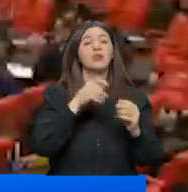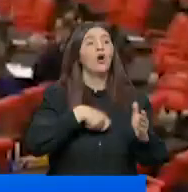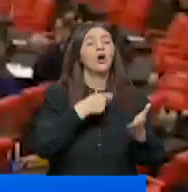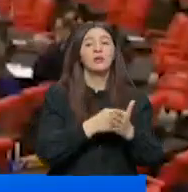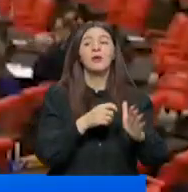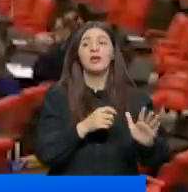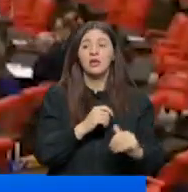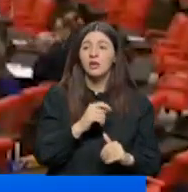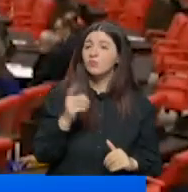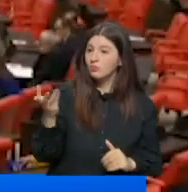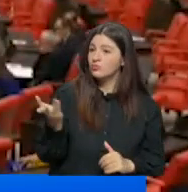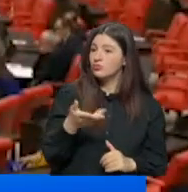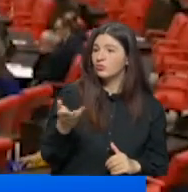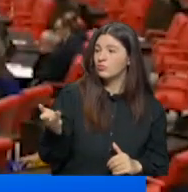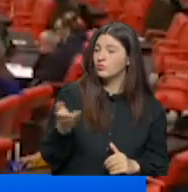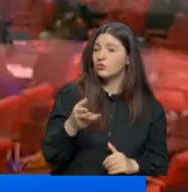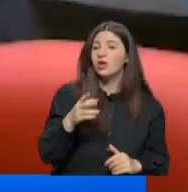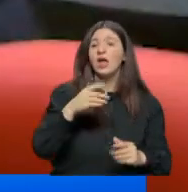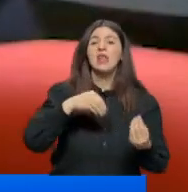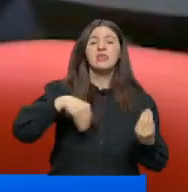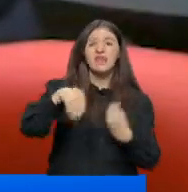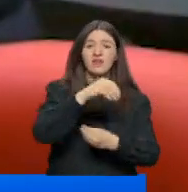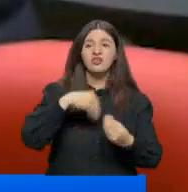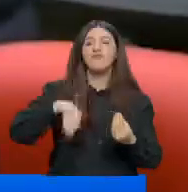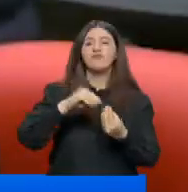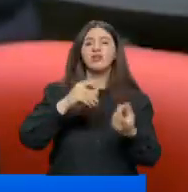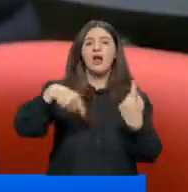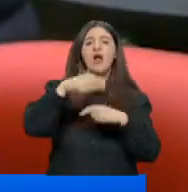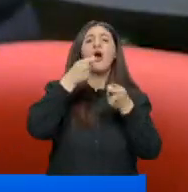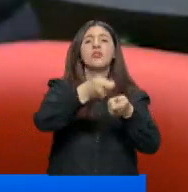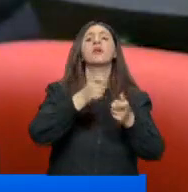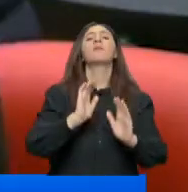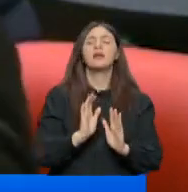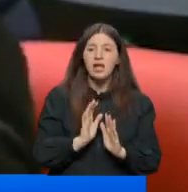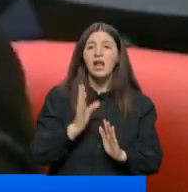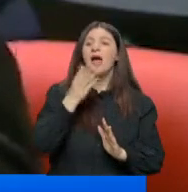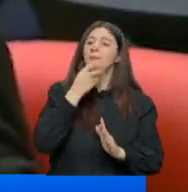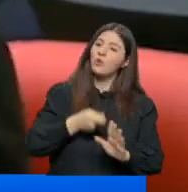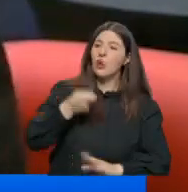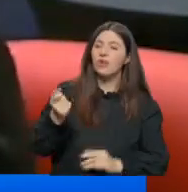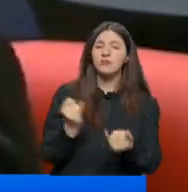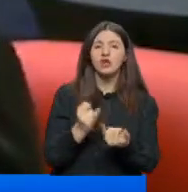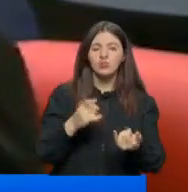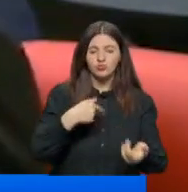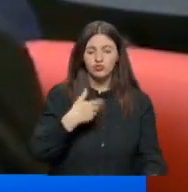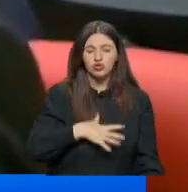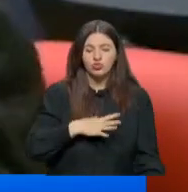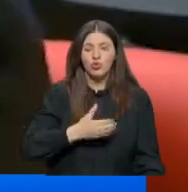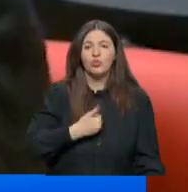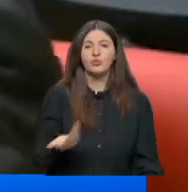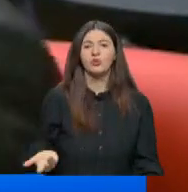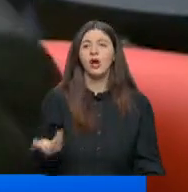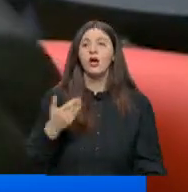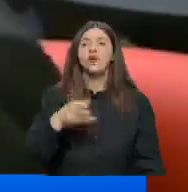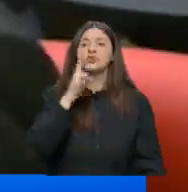yerine Buyurun. Tefecilere faiz baronlarını ödemek yerine emekli ödeyelim kardeşim, bunu istiyorum.